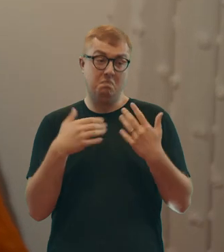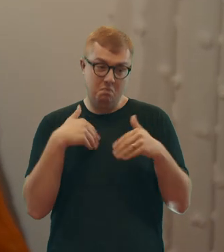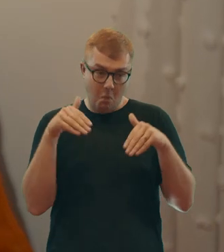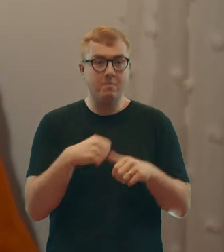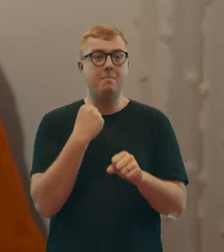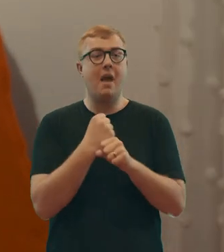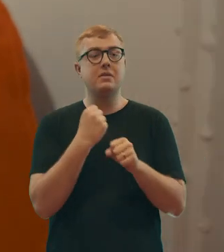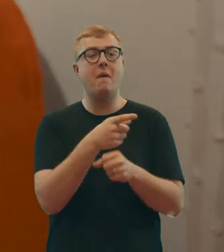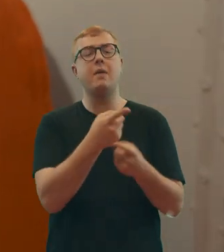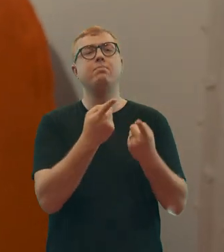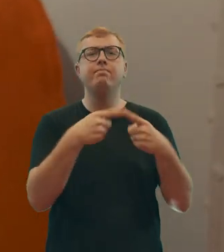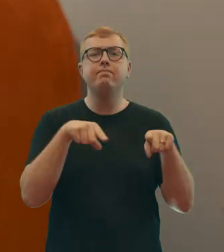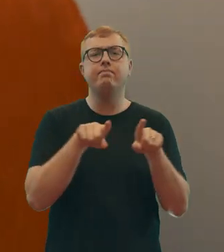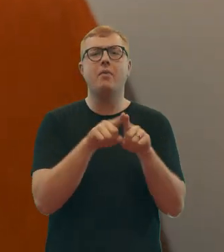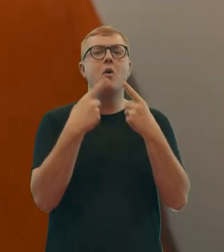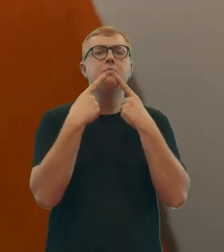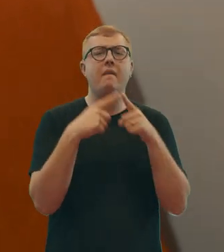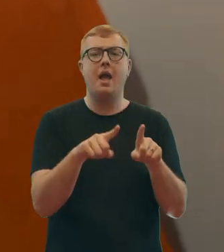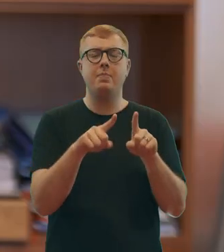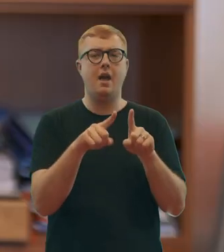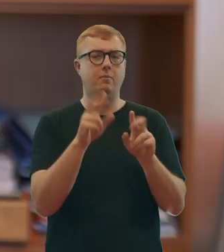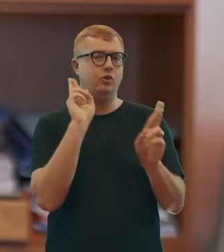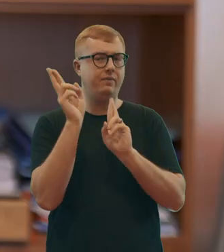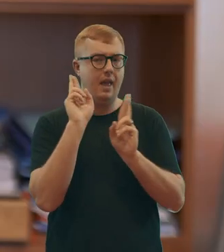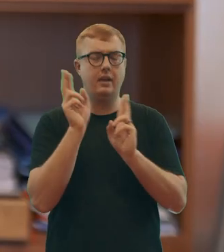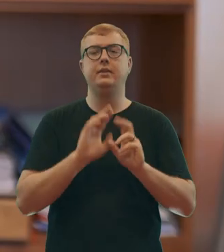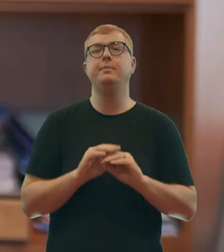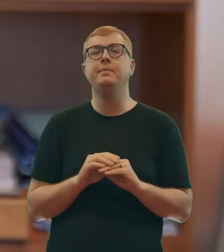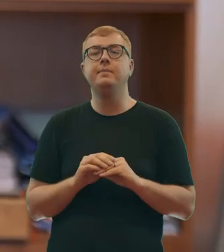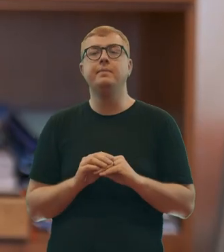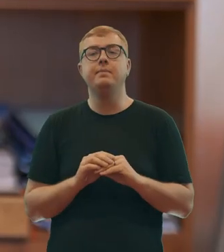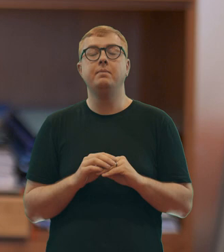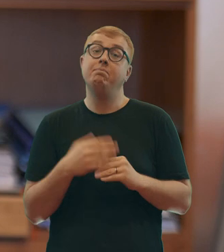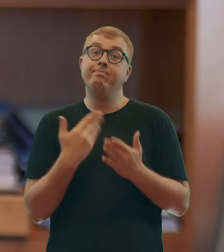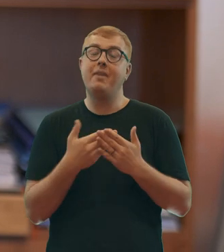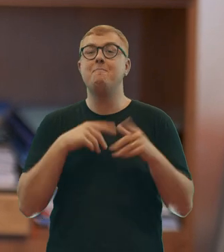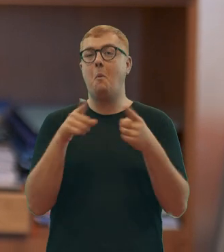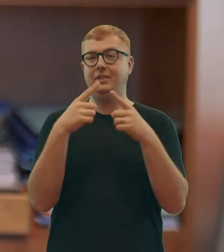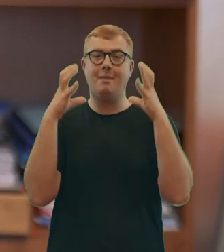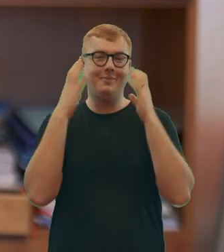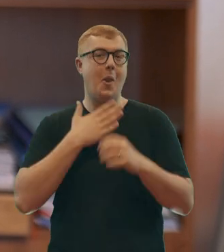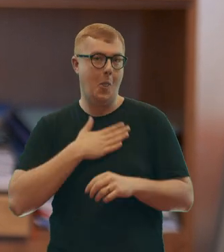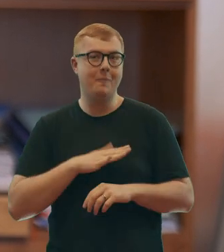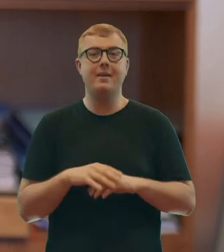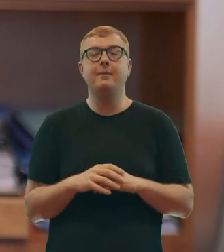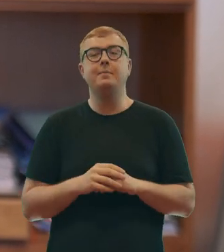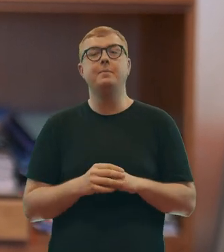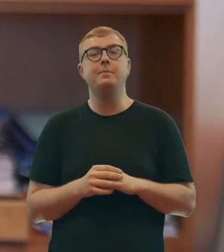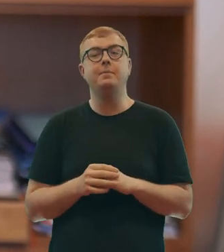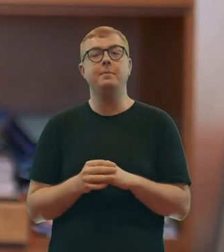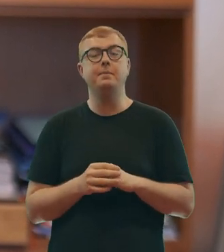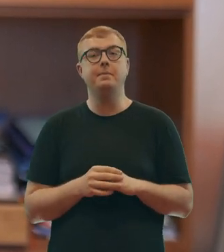przykład mógłbym pracować jako realizator dźwięku, bo lubię słuchać muzyki.